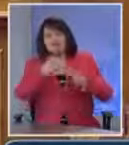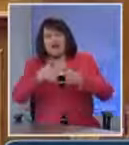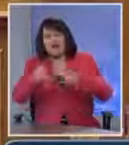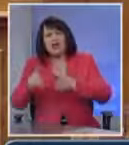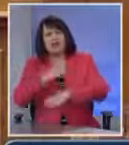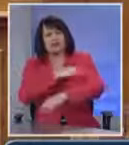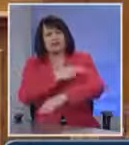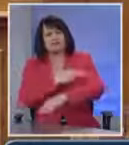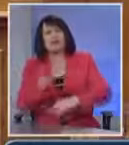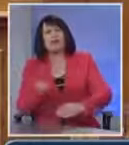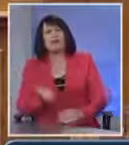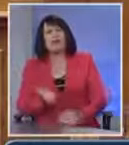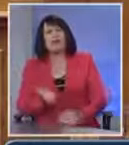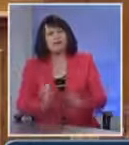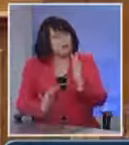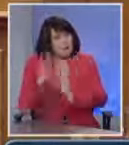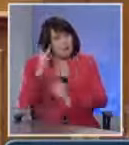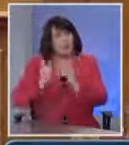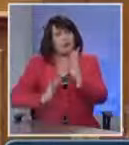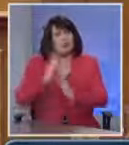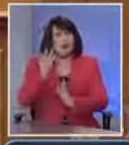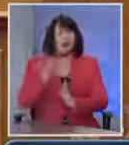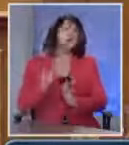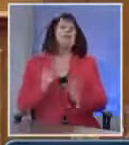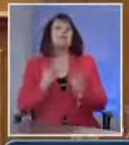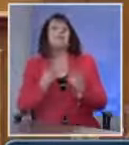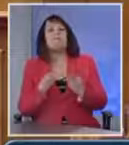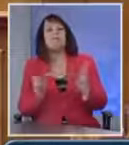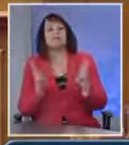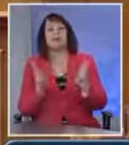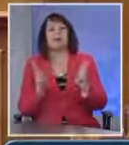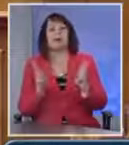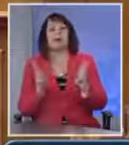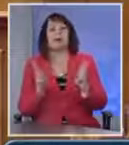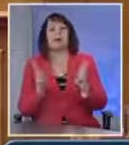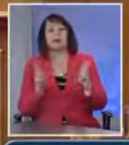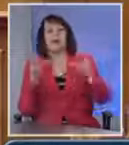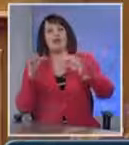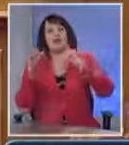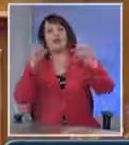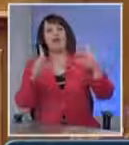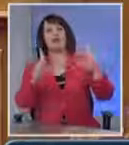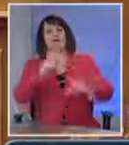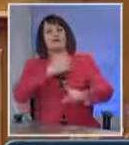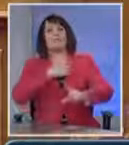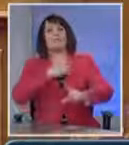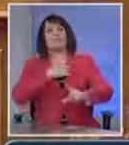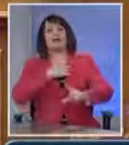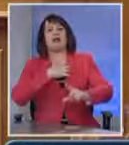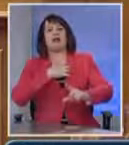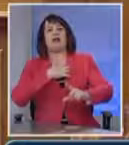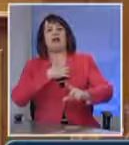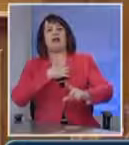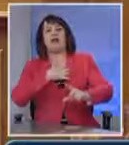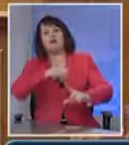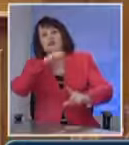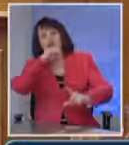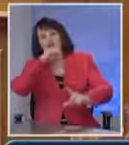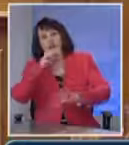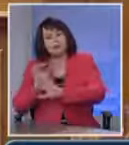Είναι προοδευτικό να επιτρέπεις να φέρουν εικόνες στο Πεντάγωνο για προσκύνημα, λαϊκό